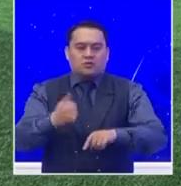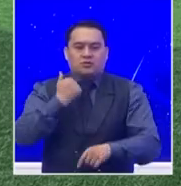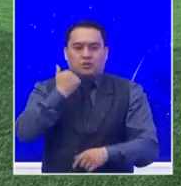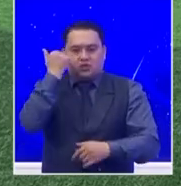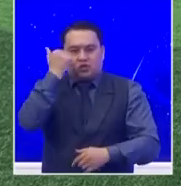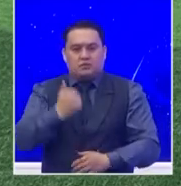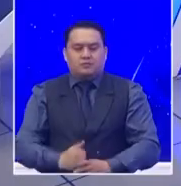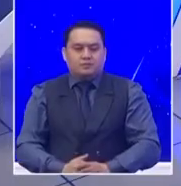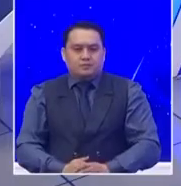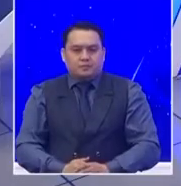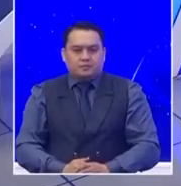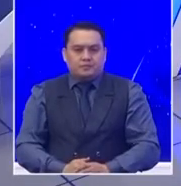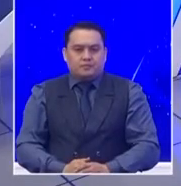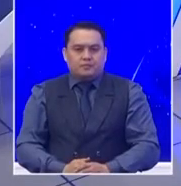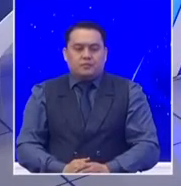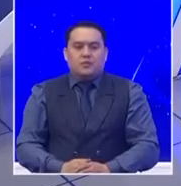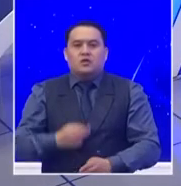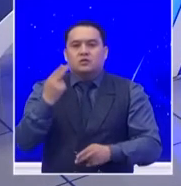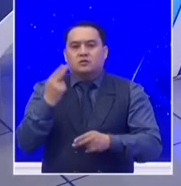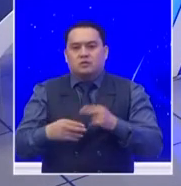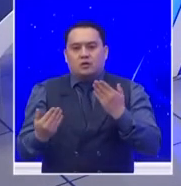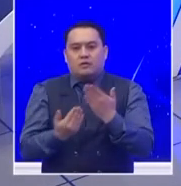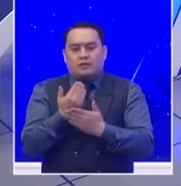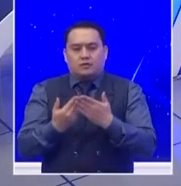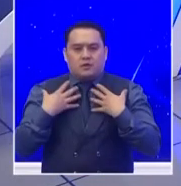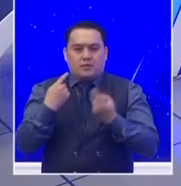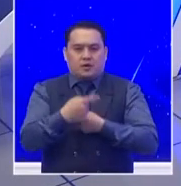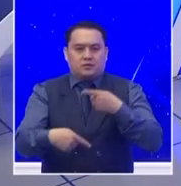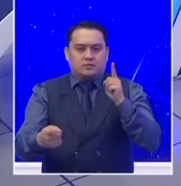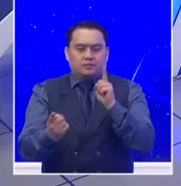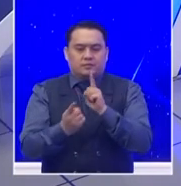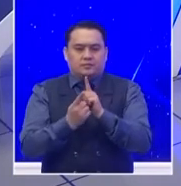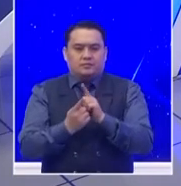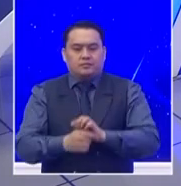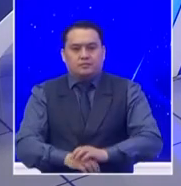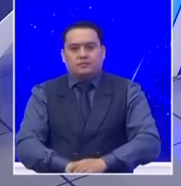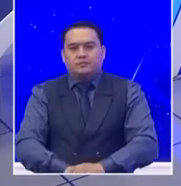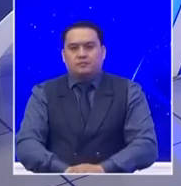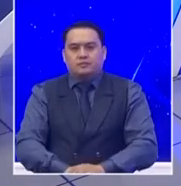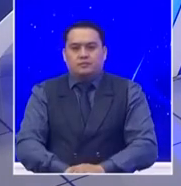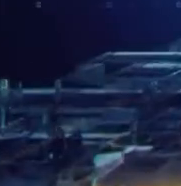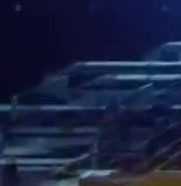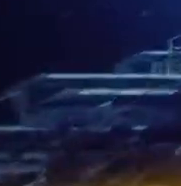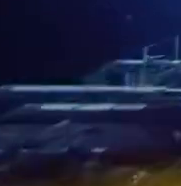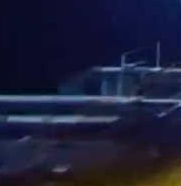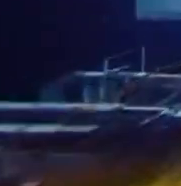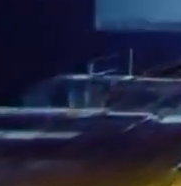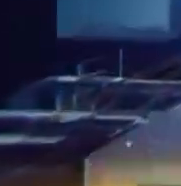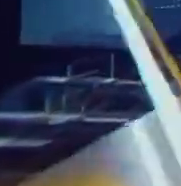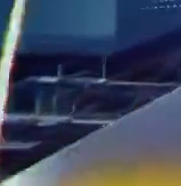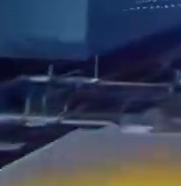человека. У меня на этом все. Спасибо за внимание. До свидания.